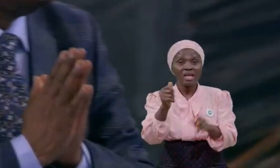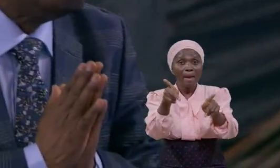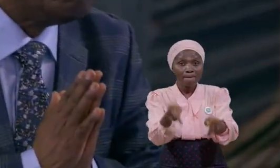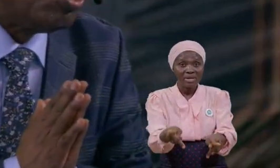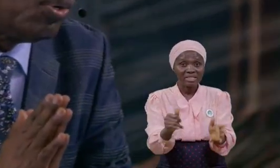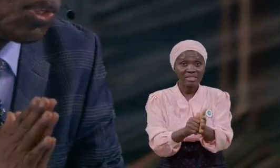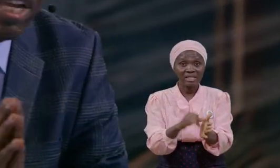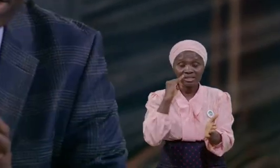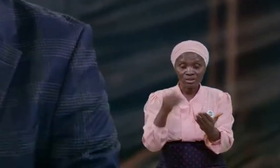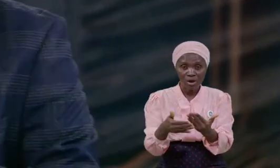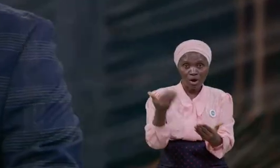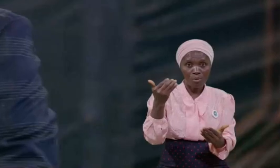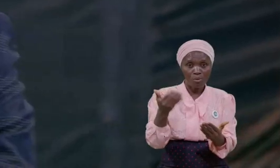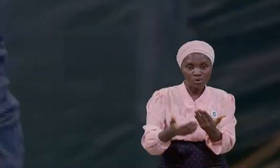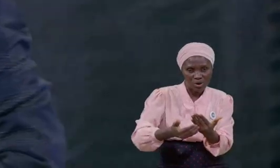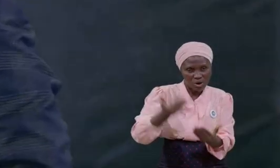presque